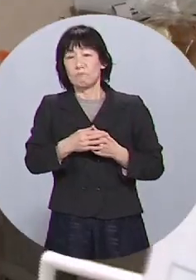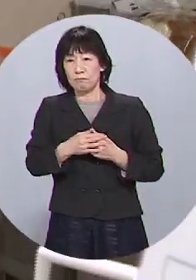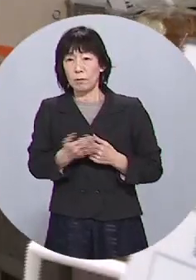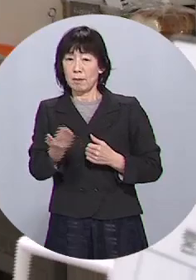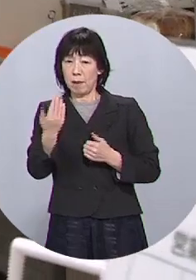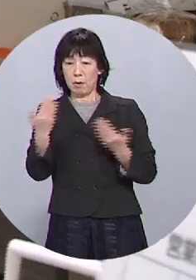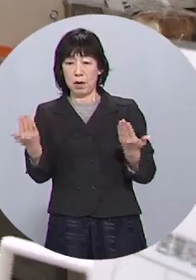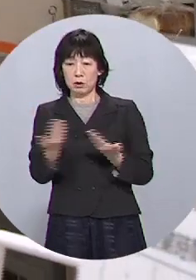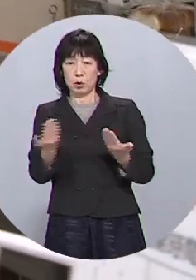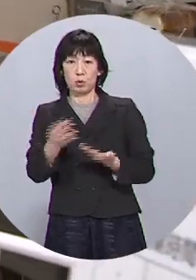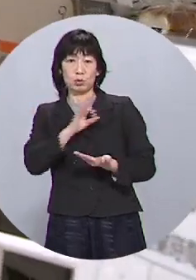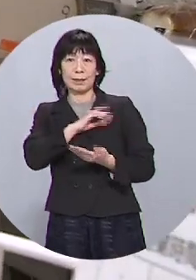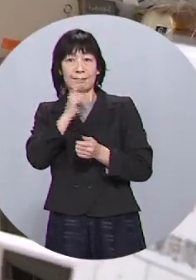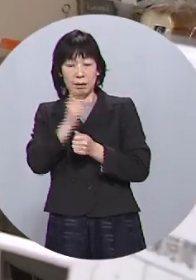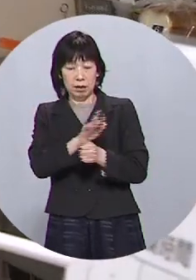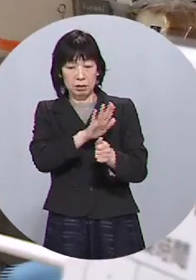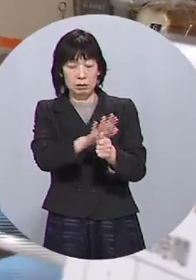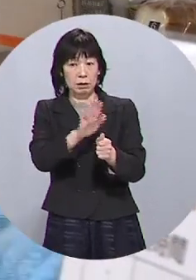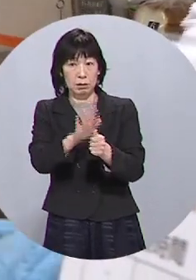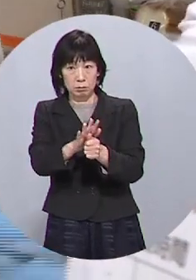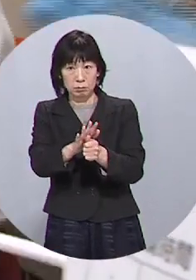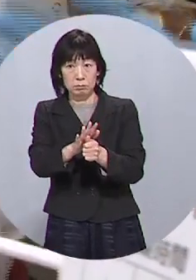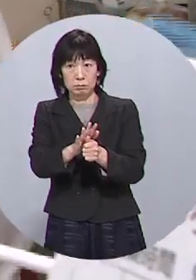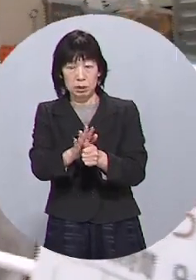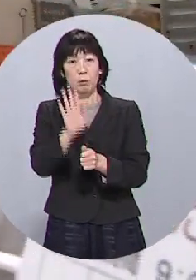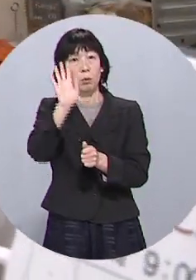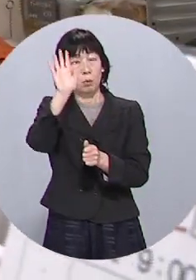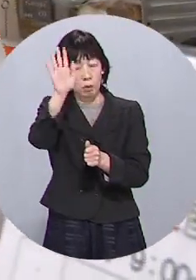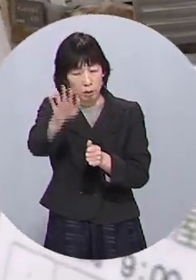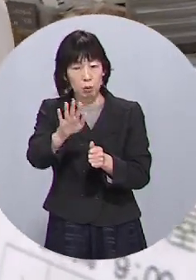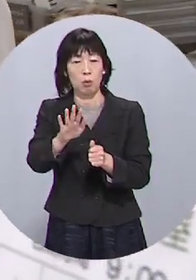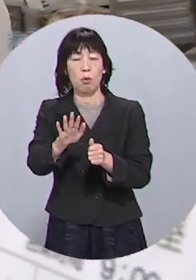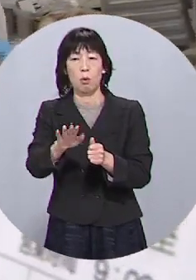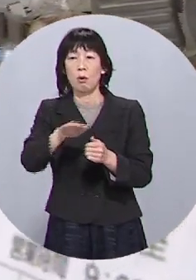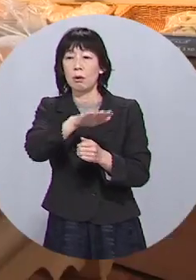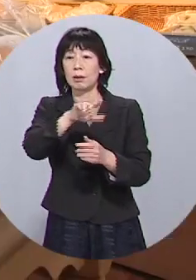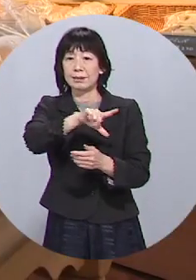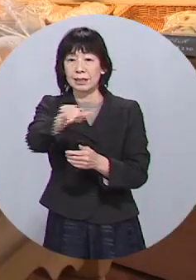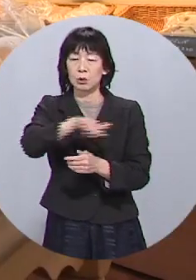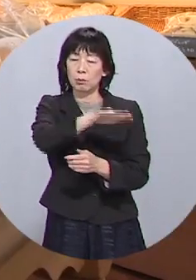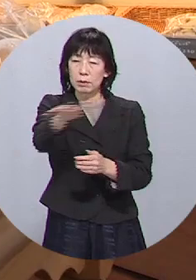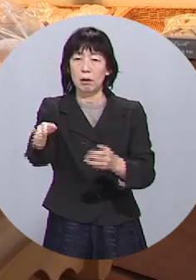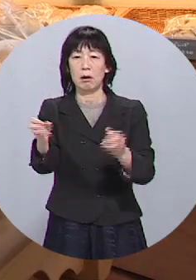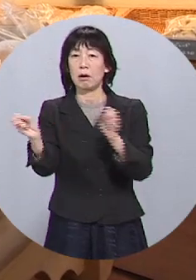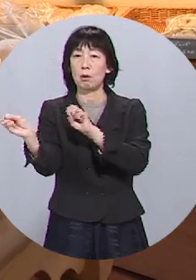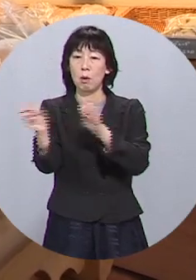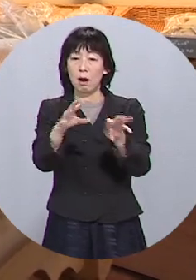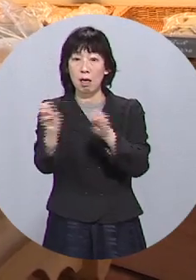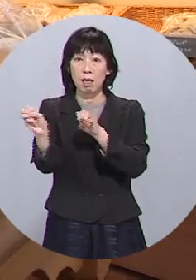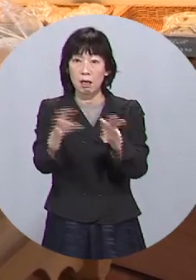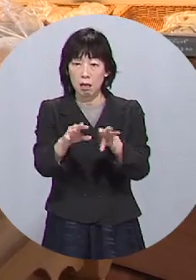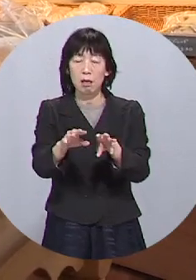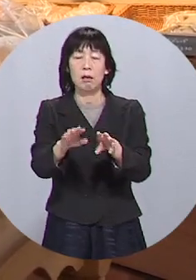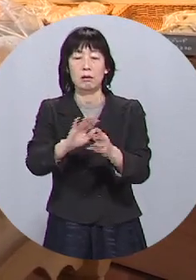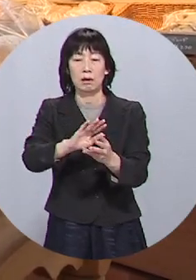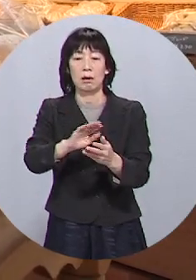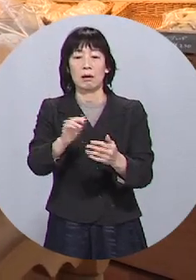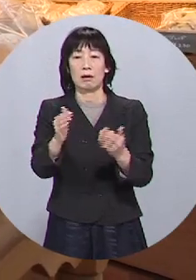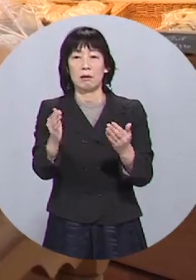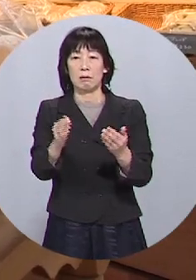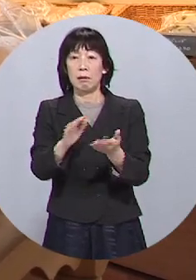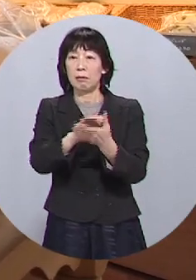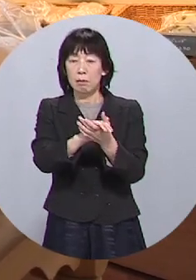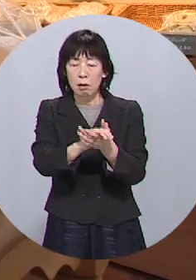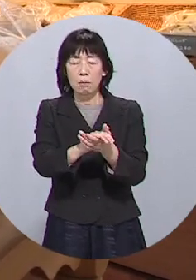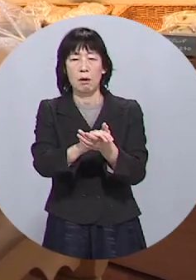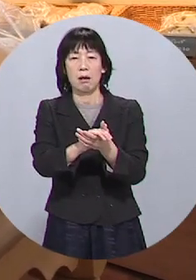ていた頃と比べるとですね大きな変化が利用者さんに起きているのを感じています。地域の